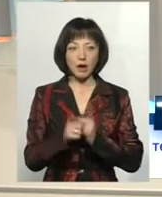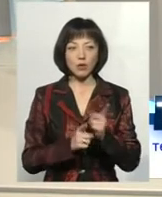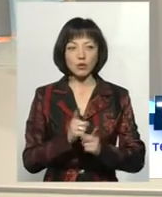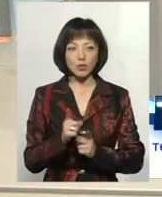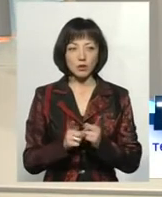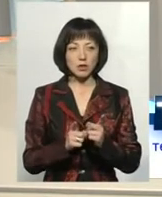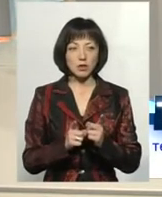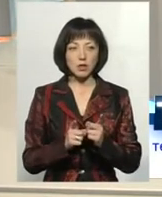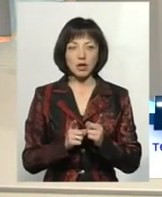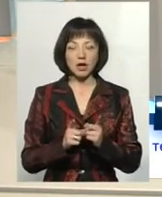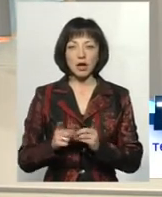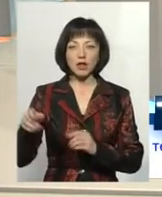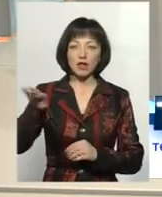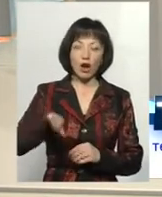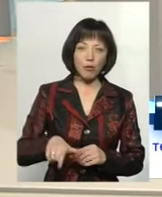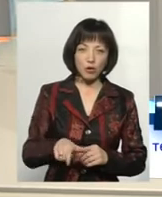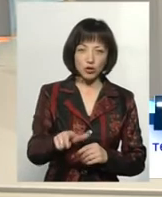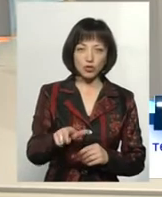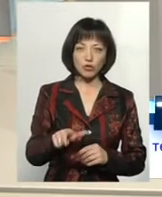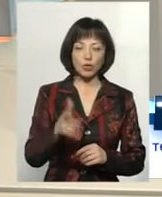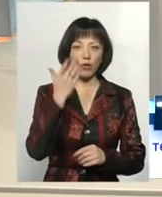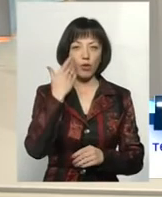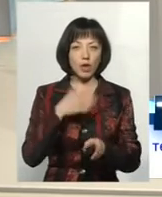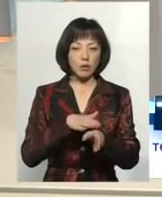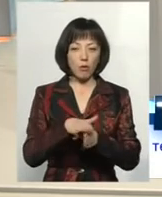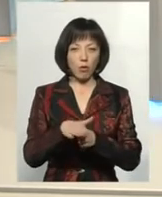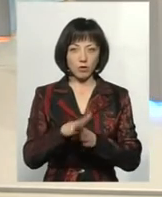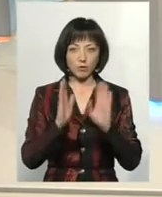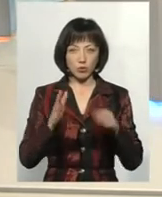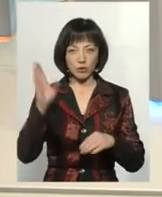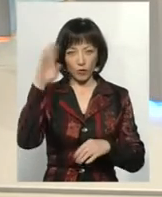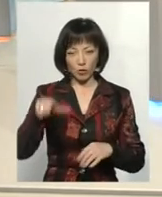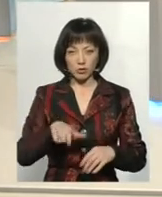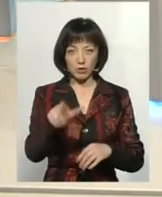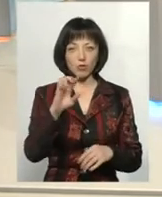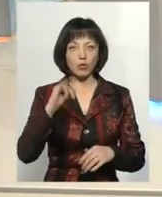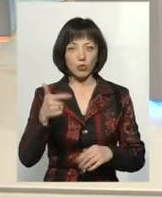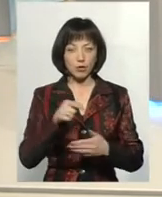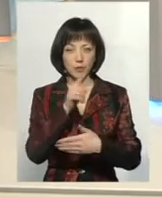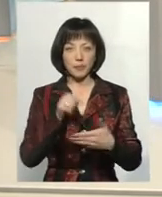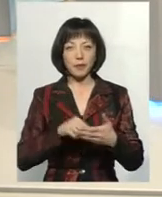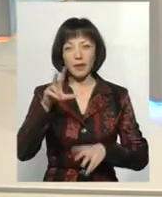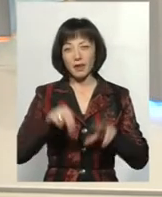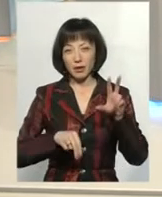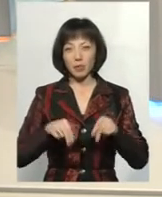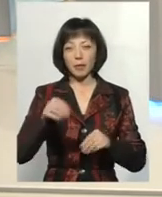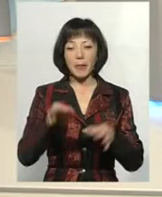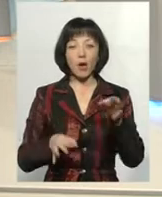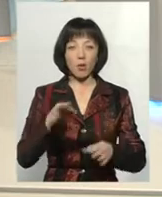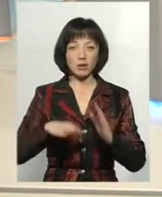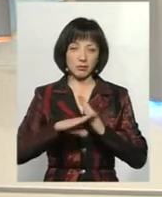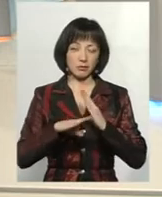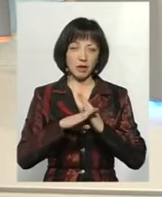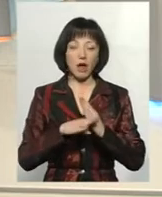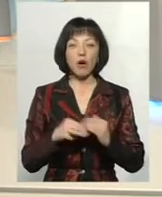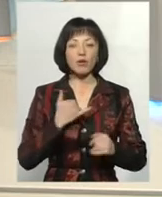реконструкції набережної, коли наповниться Південний Буг? Ну, ми будемо надіятися, що природа нам допоможе. Ви розумієте, в